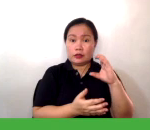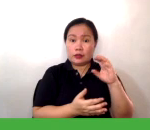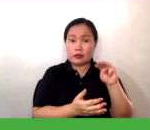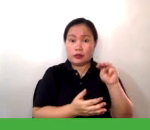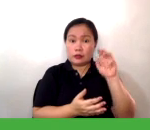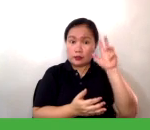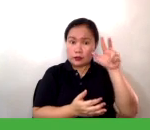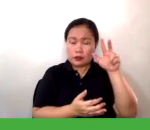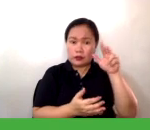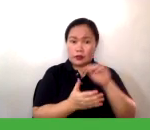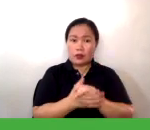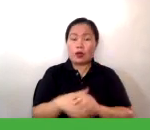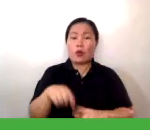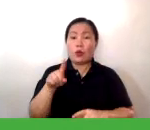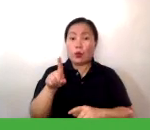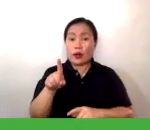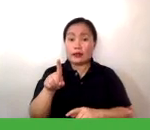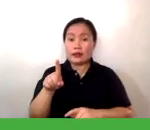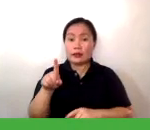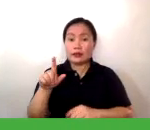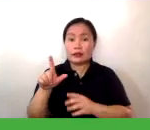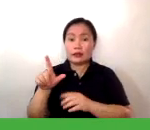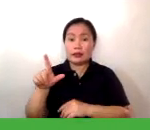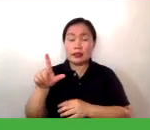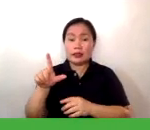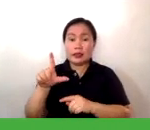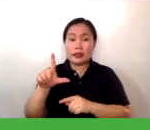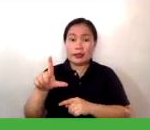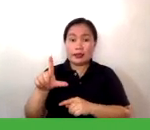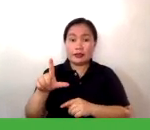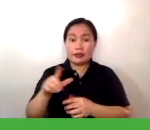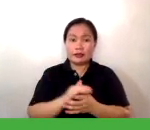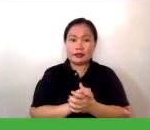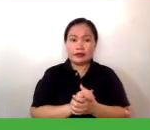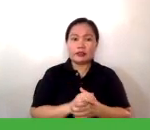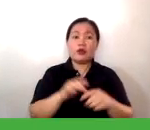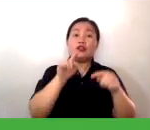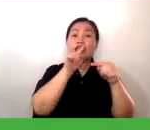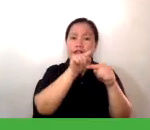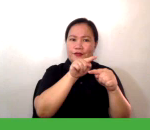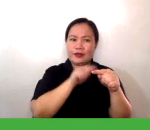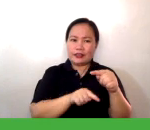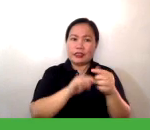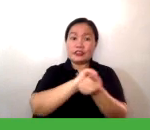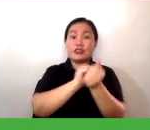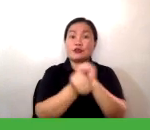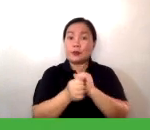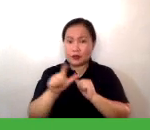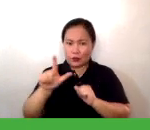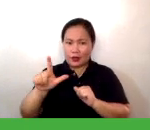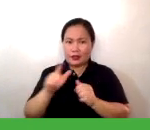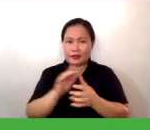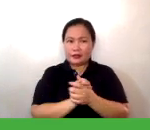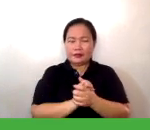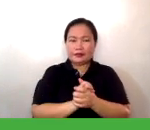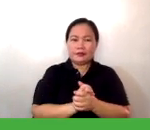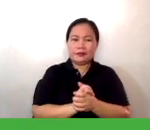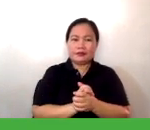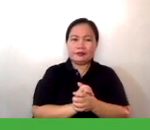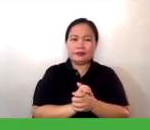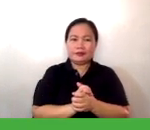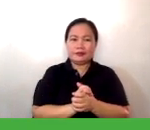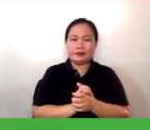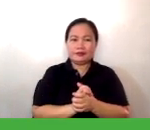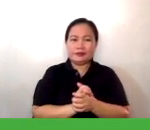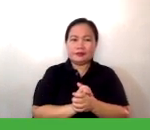1,000 daw na cubic centimeter, that is equivalent to 1 liter. So, anong gagawin natin? I-divide